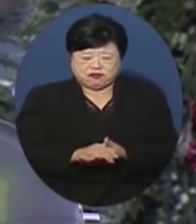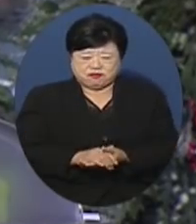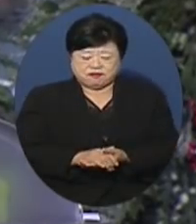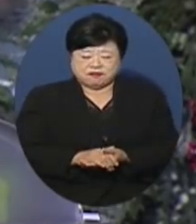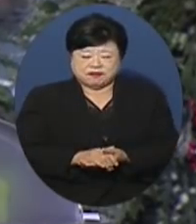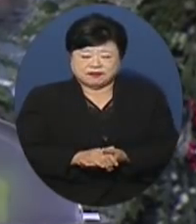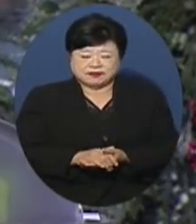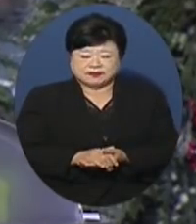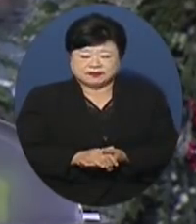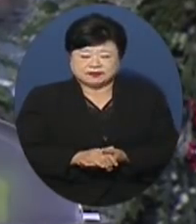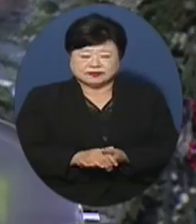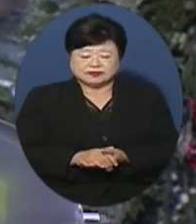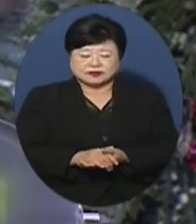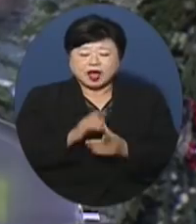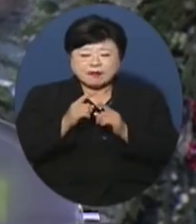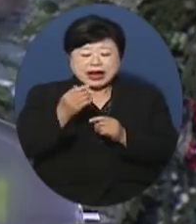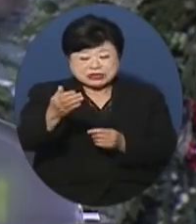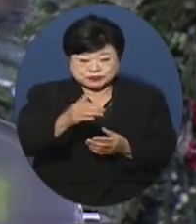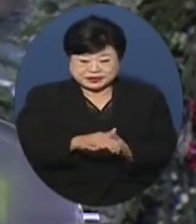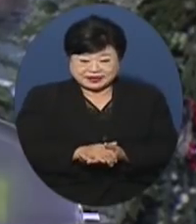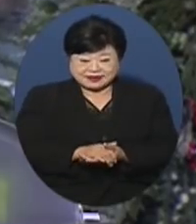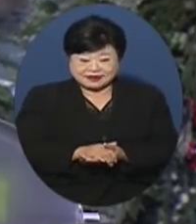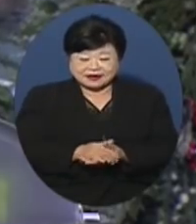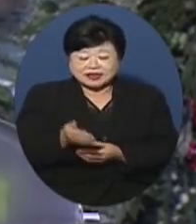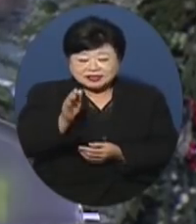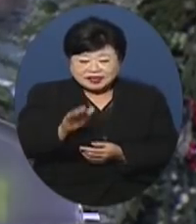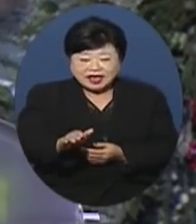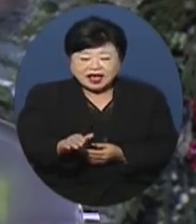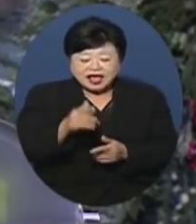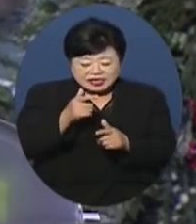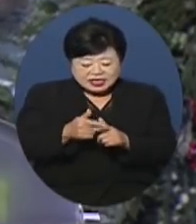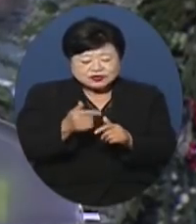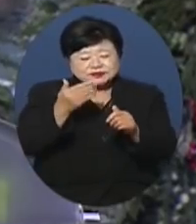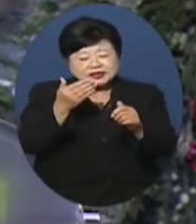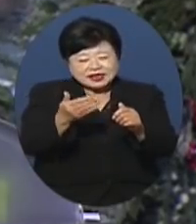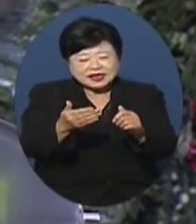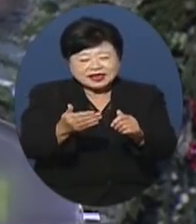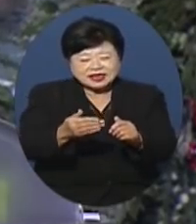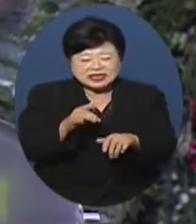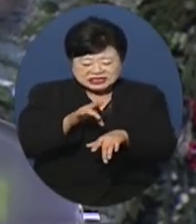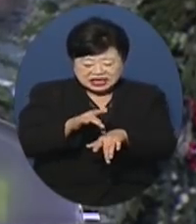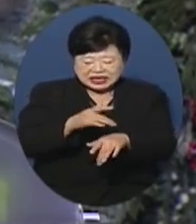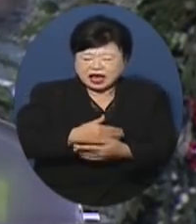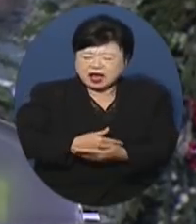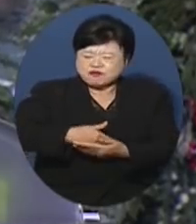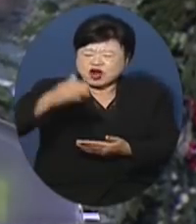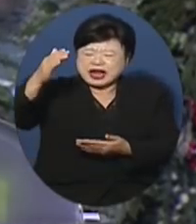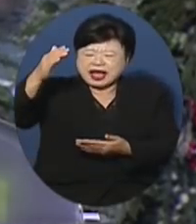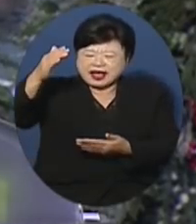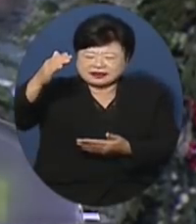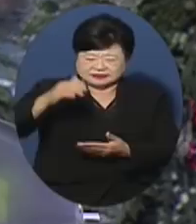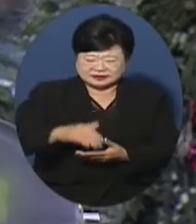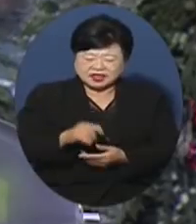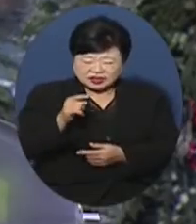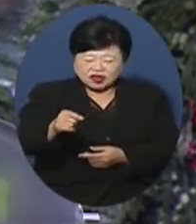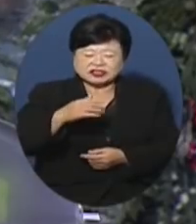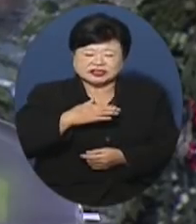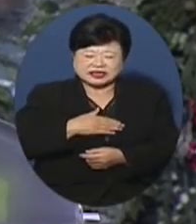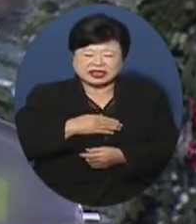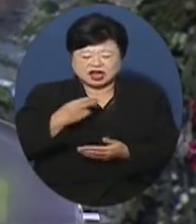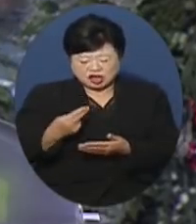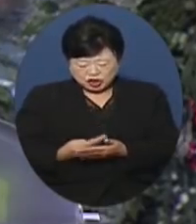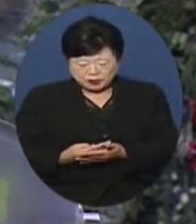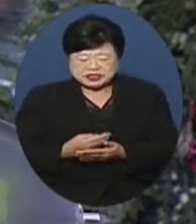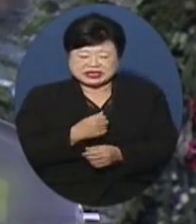것이다라고 말했습니다. 그러자 예수님께서 사탄아 내리로 물러가라, 너는 나를